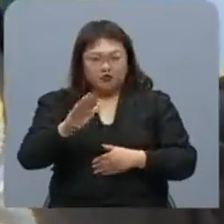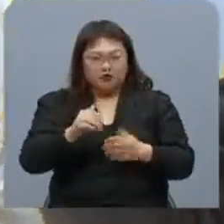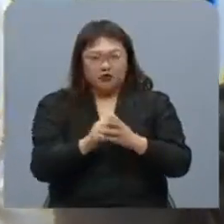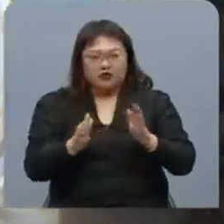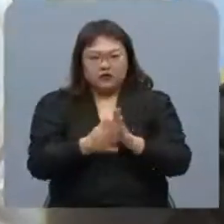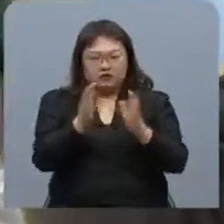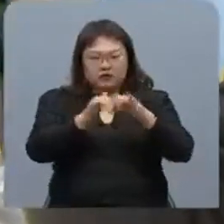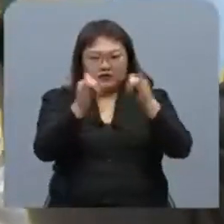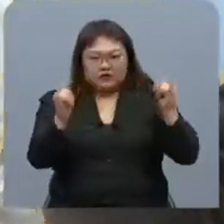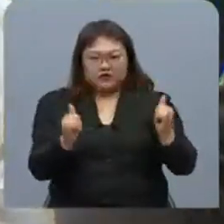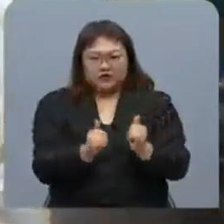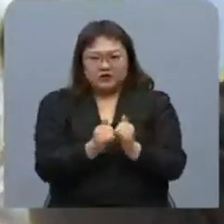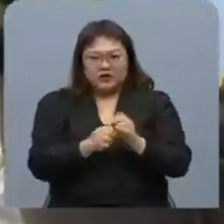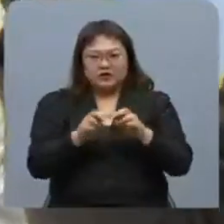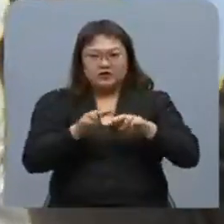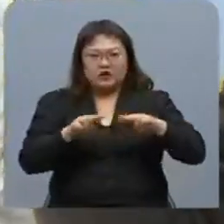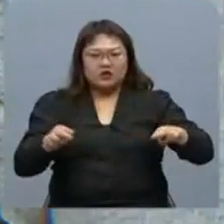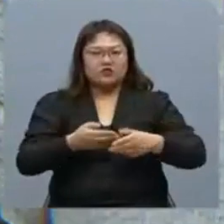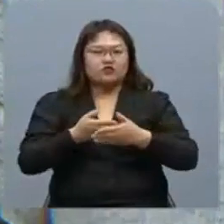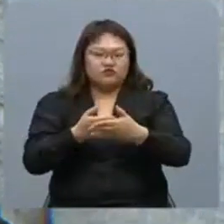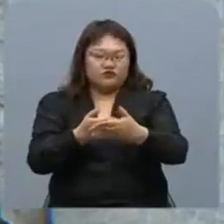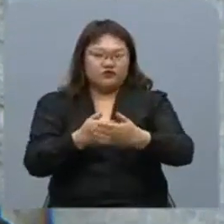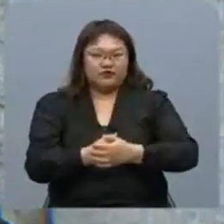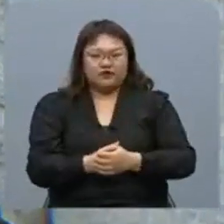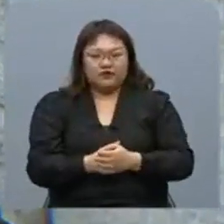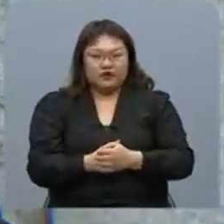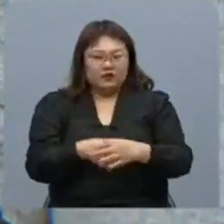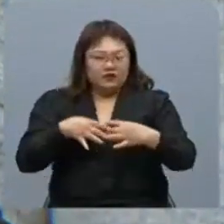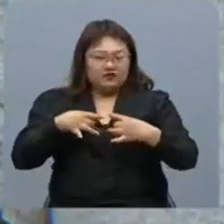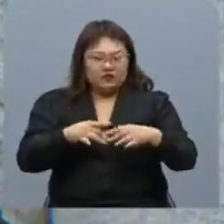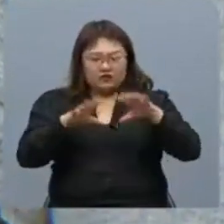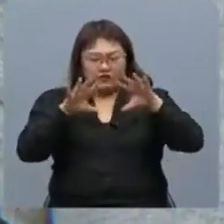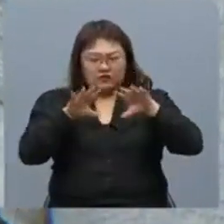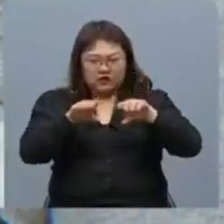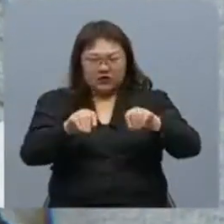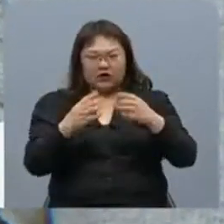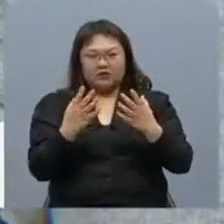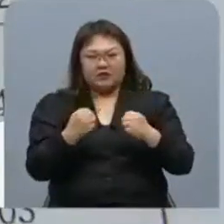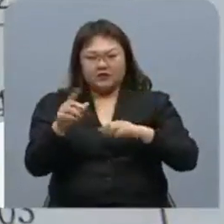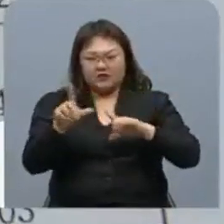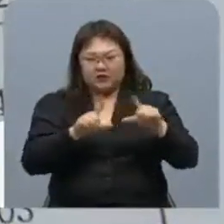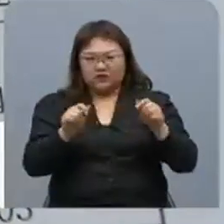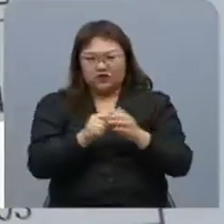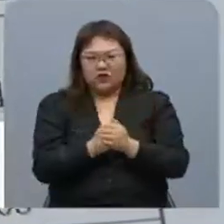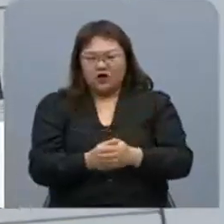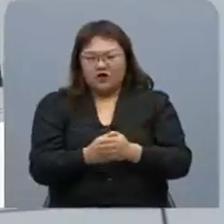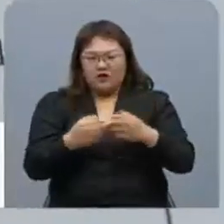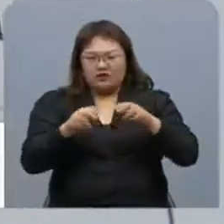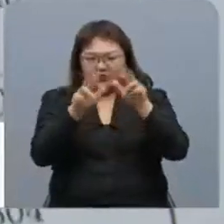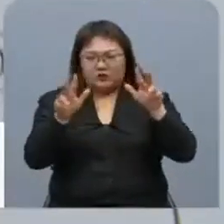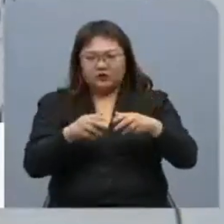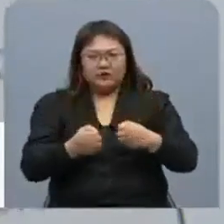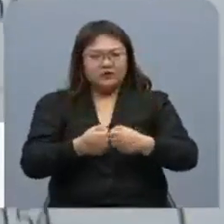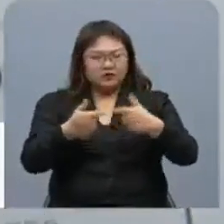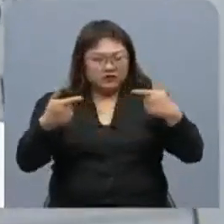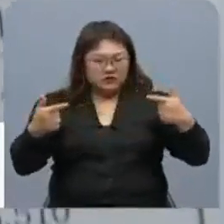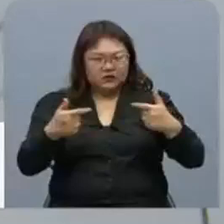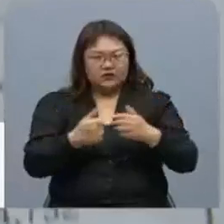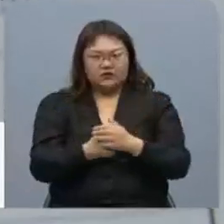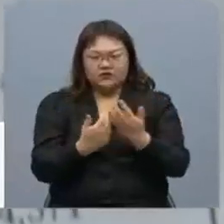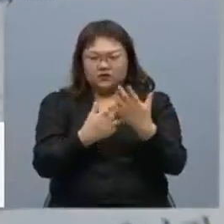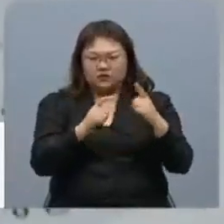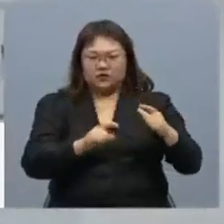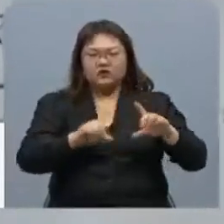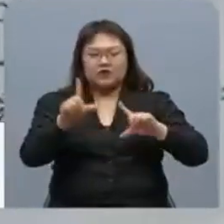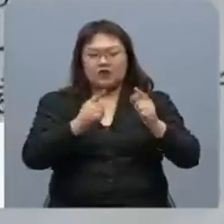단체에서는 철회를 요구하는 주장이 나왔습니다. 출력 제어가 느는 상황에서 화력 발전을 늘리는 건 제주의 현실과